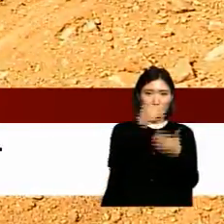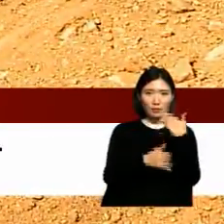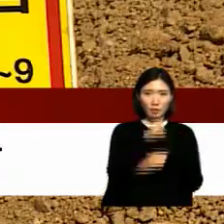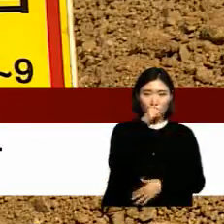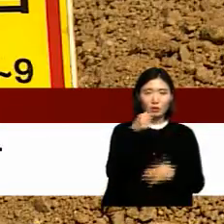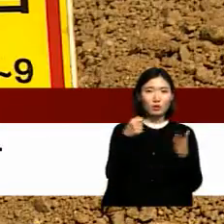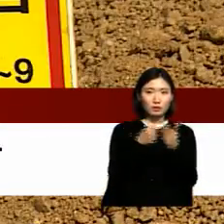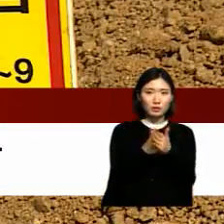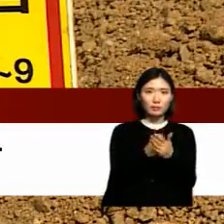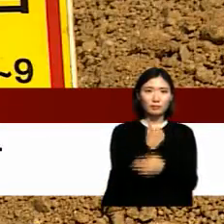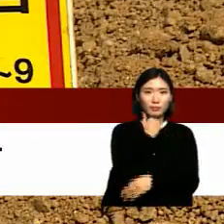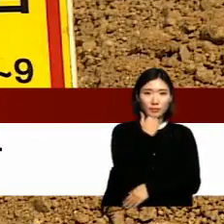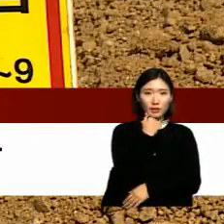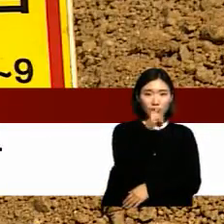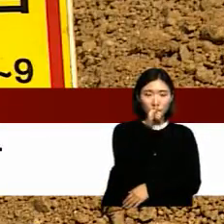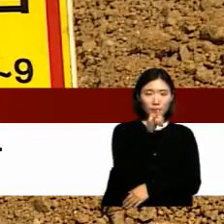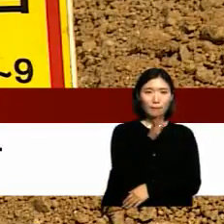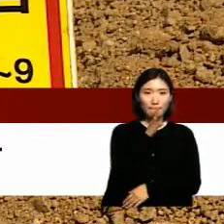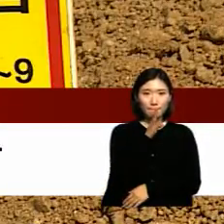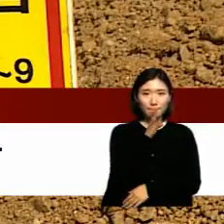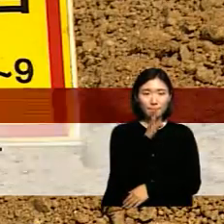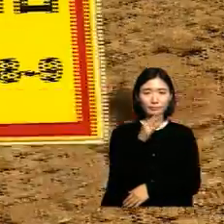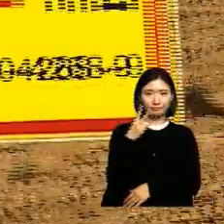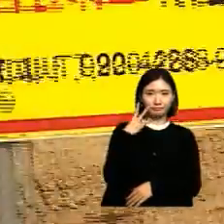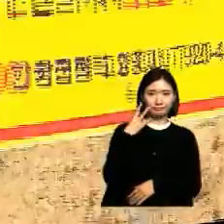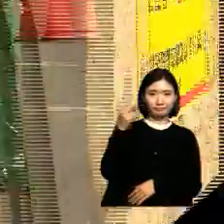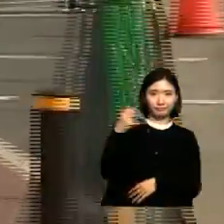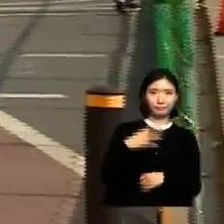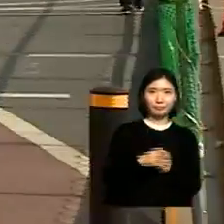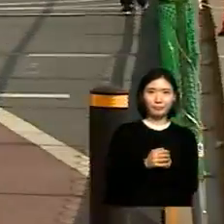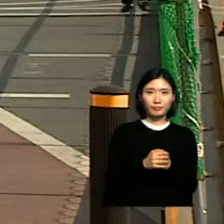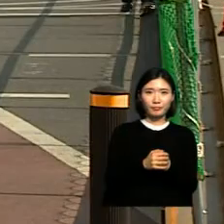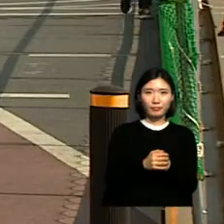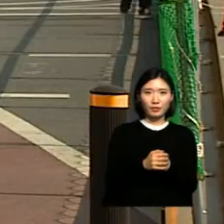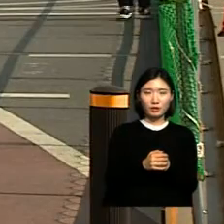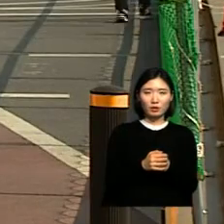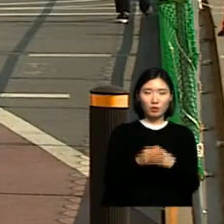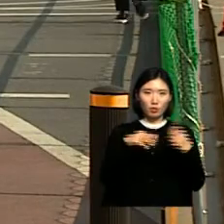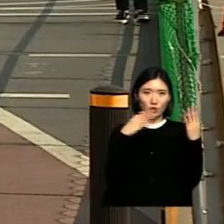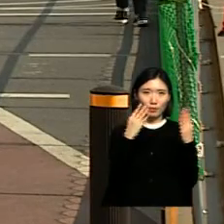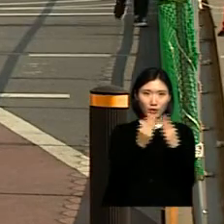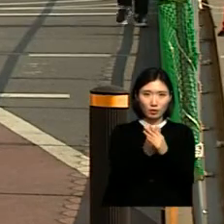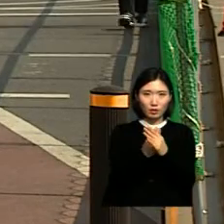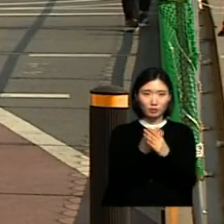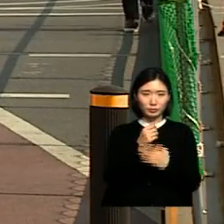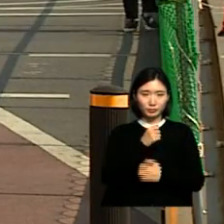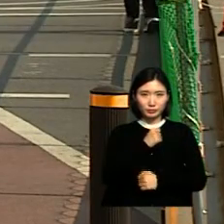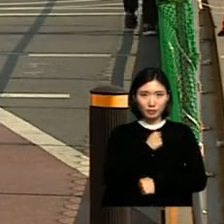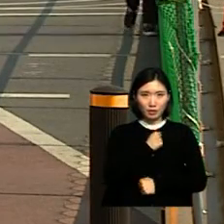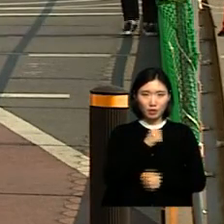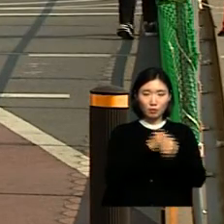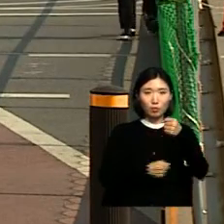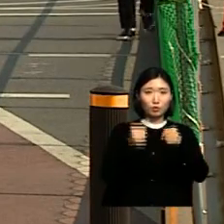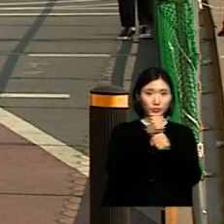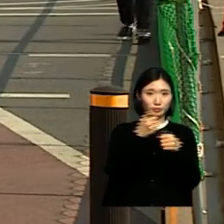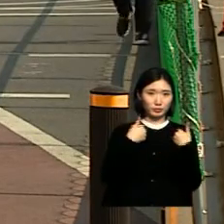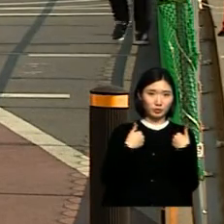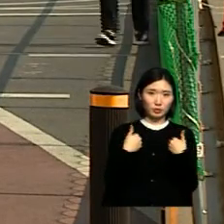결정을 좀 기다리고 있는 상황이겠네요. 네. 보다 완벽하고 신중한 복구는